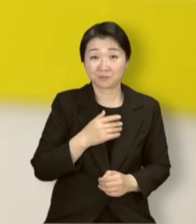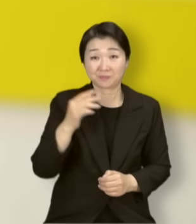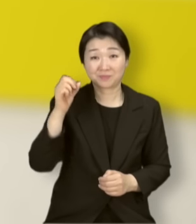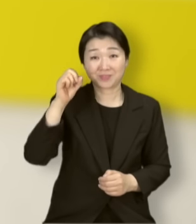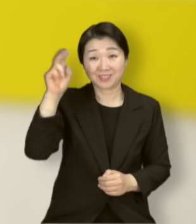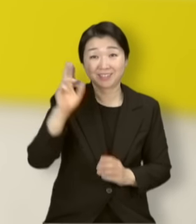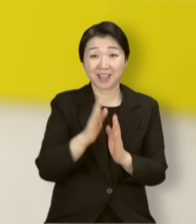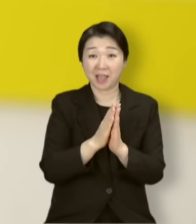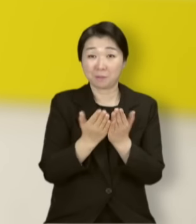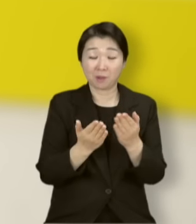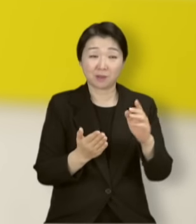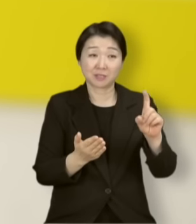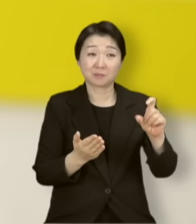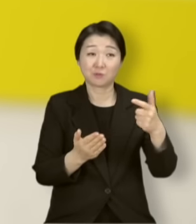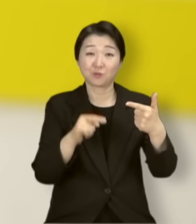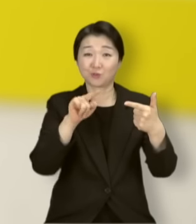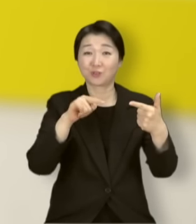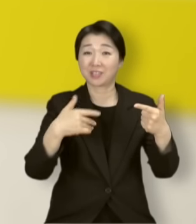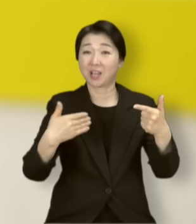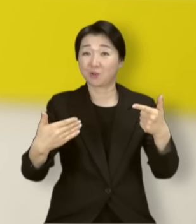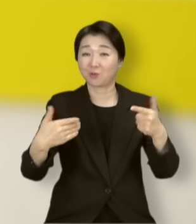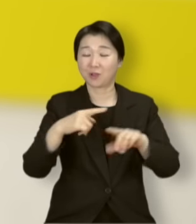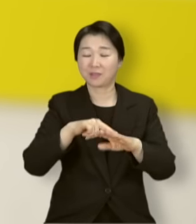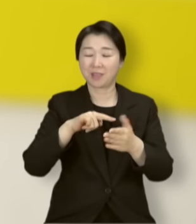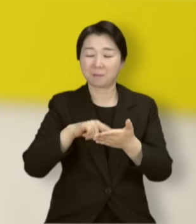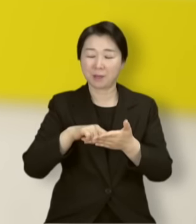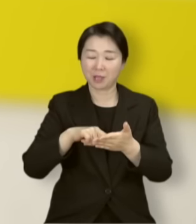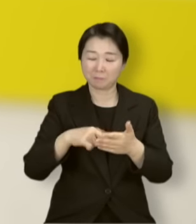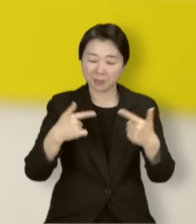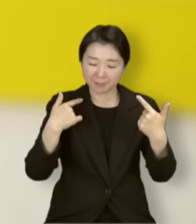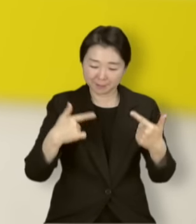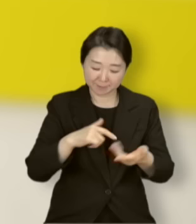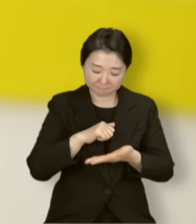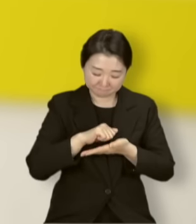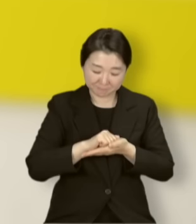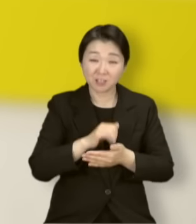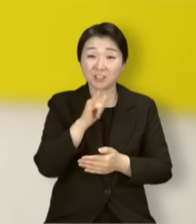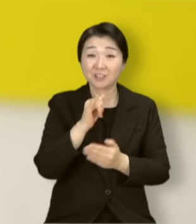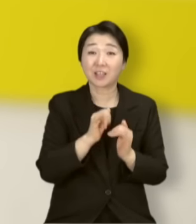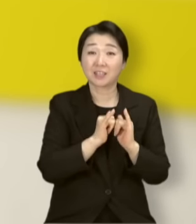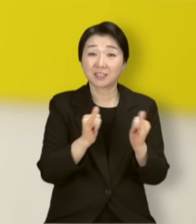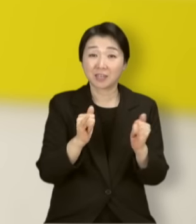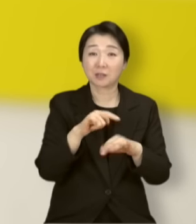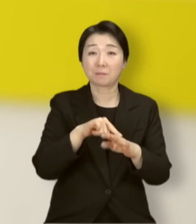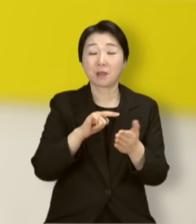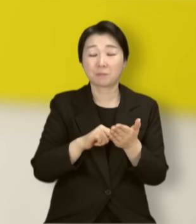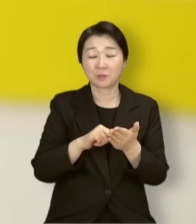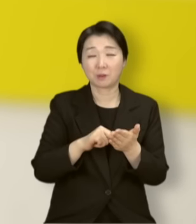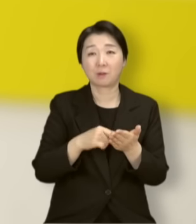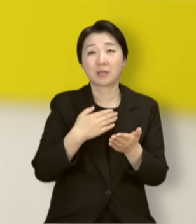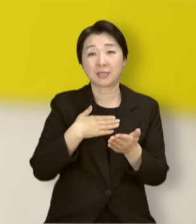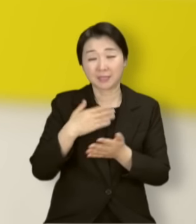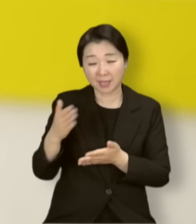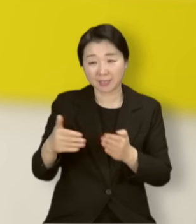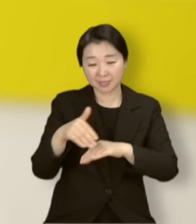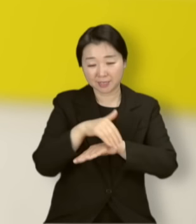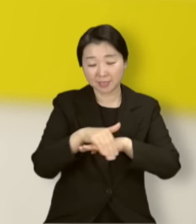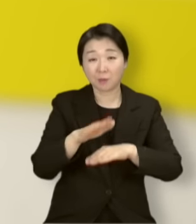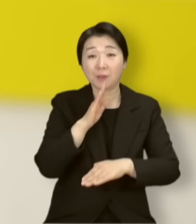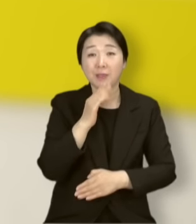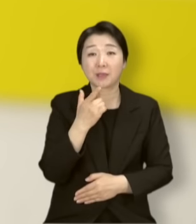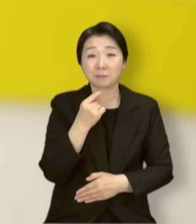잠언 16 편 9절 네. 이거를 제 마음속에 항상 갖고 있습니다. 네. 사람이 마음으로 자기